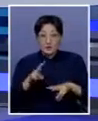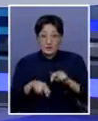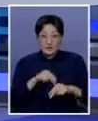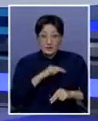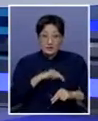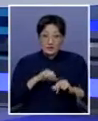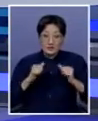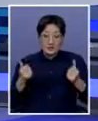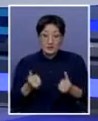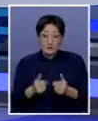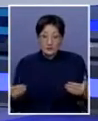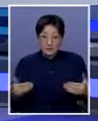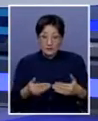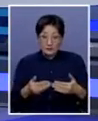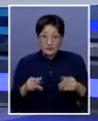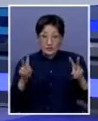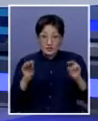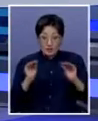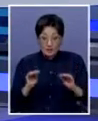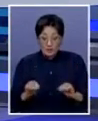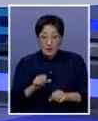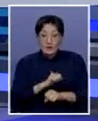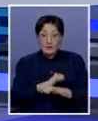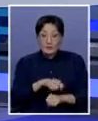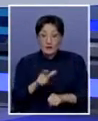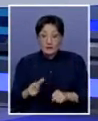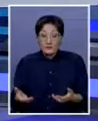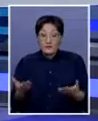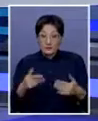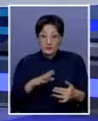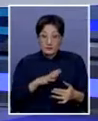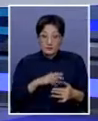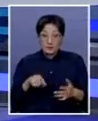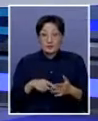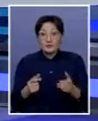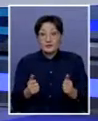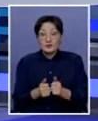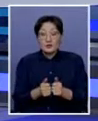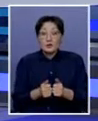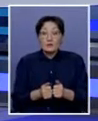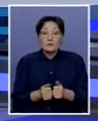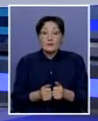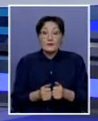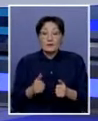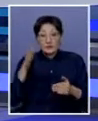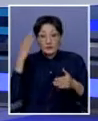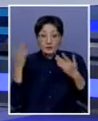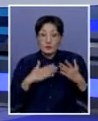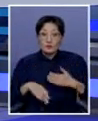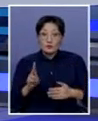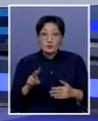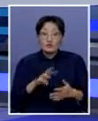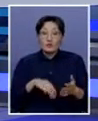жатыр. Карантинге жабылдық деп жазып, демалушыларды жасырын қабылдап келген. Қаламаңда бейғам көңіл көтергендер қанша